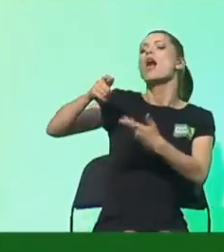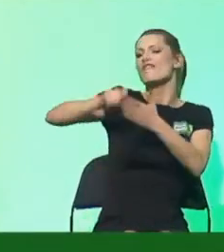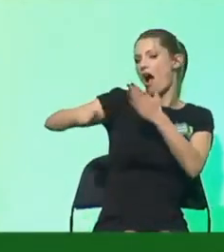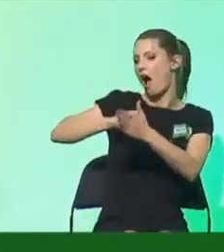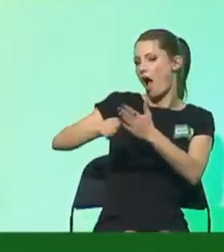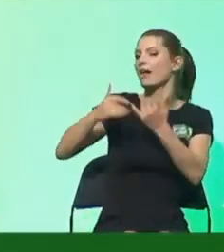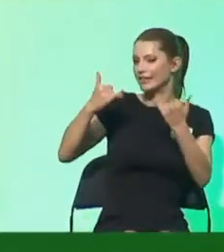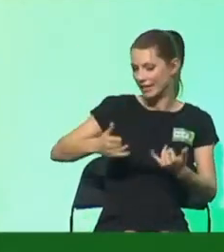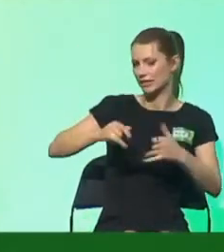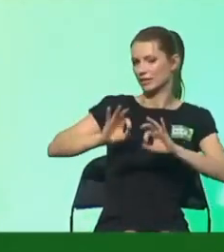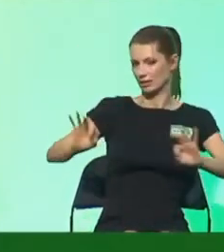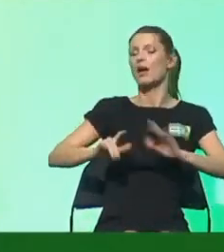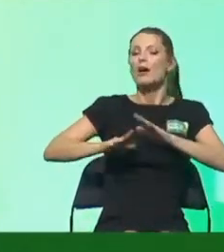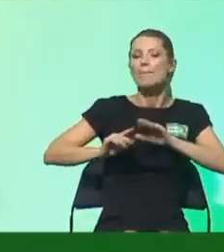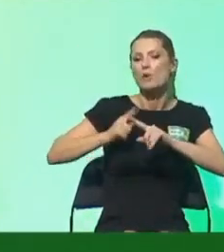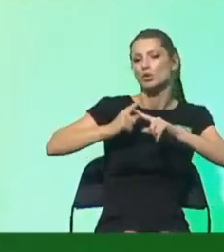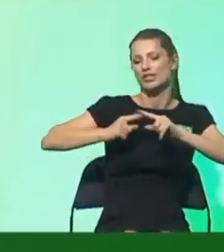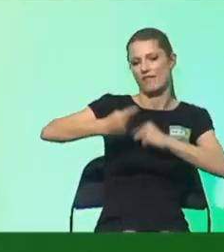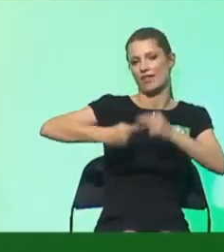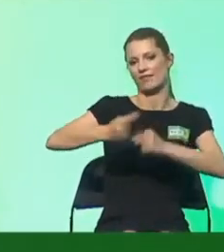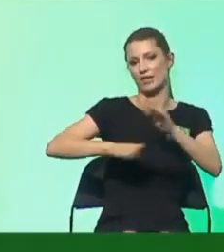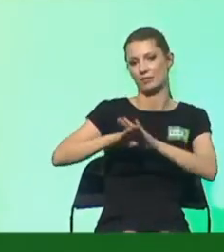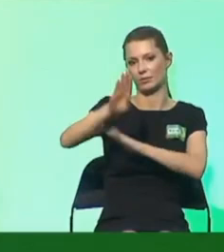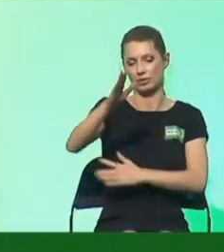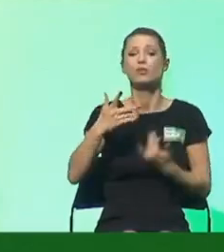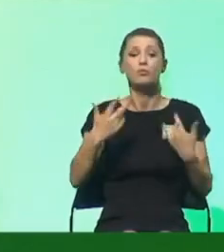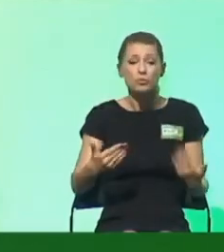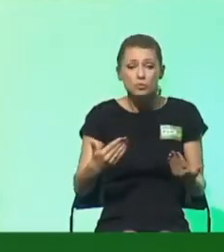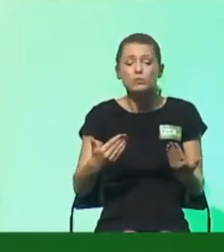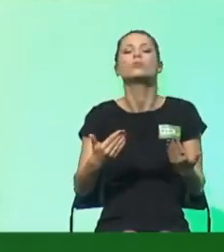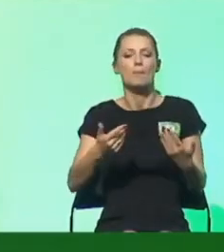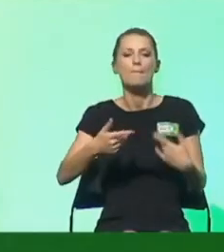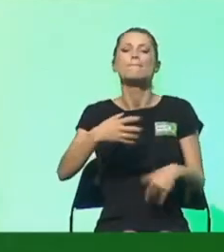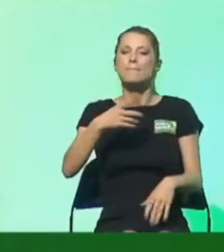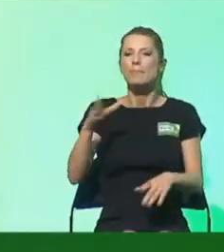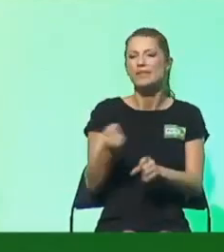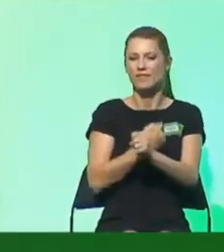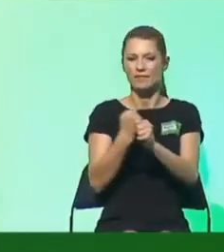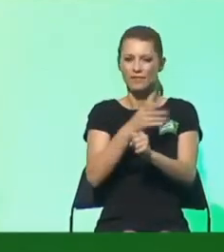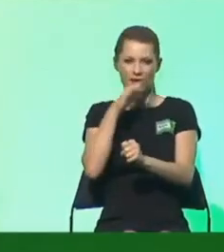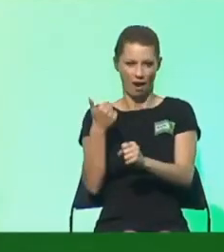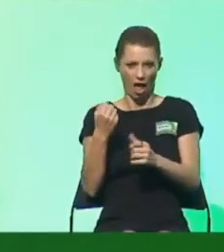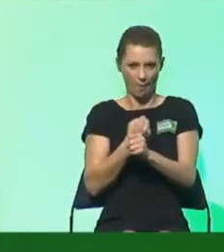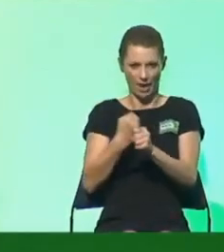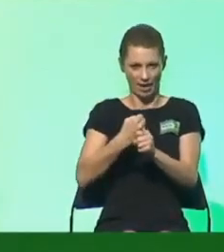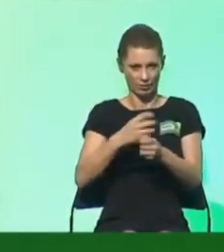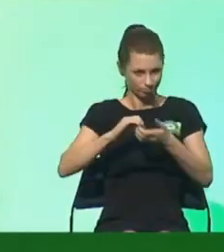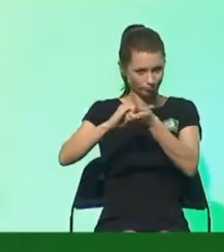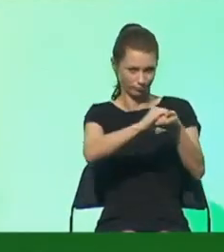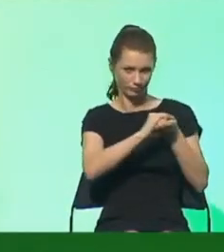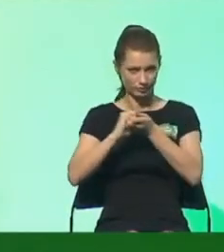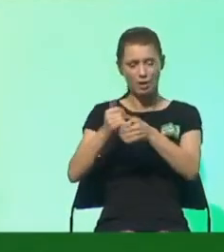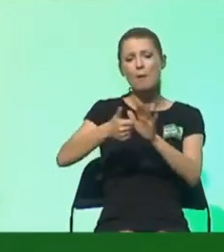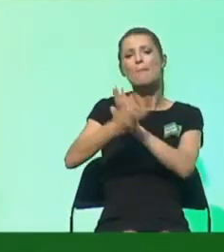braucht, damit es sich positiv in die Zukunft entwickeln kann. Mit Touren, mit programmatischer Arbeit und damit, dass ich viel mit euch zusammen vor Ort war. Ich habe euch vor ein paar